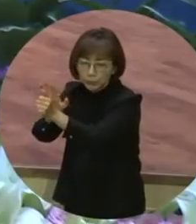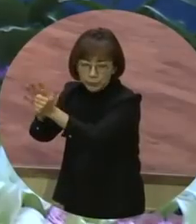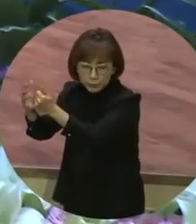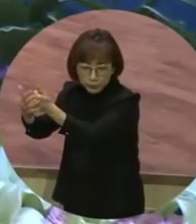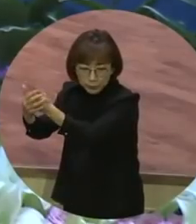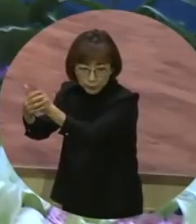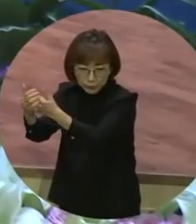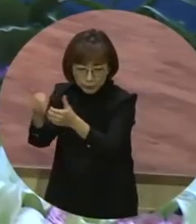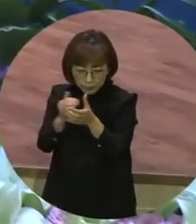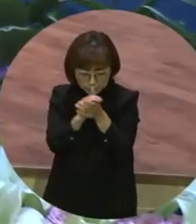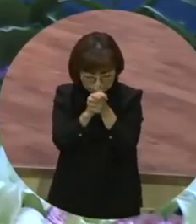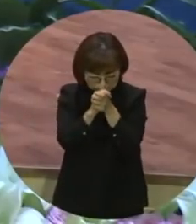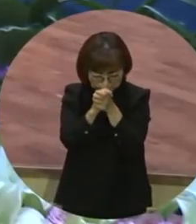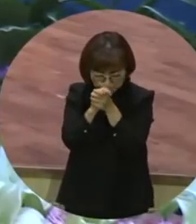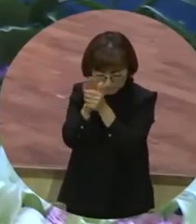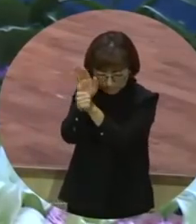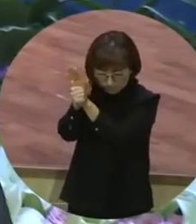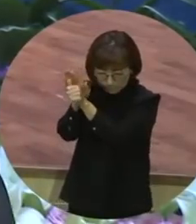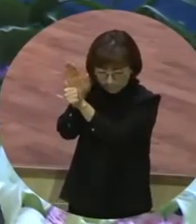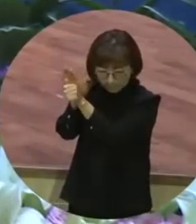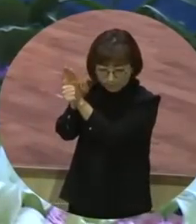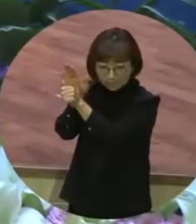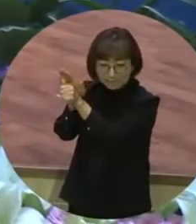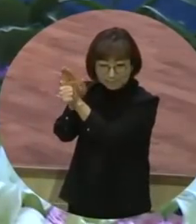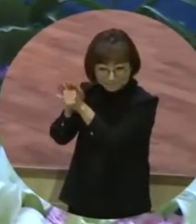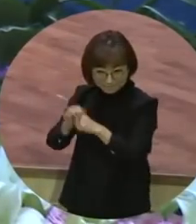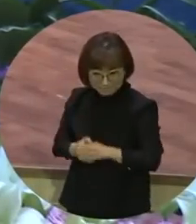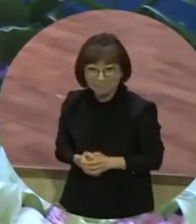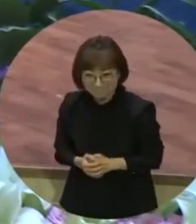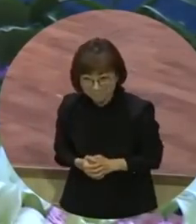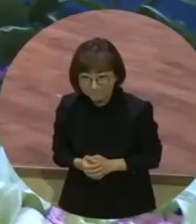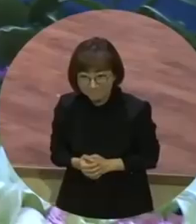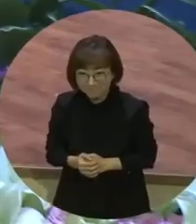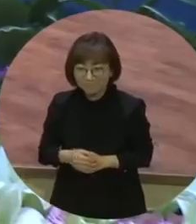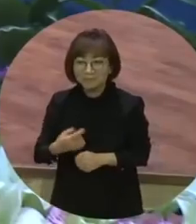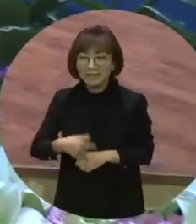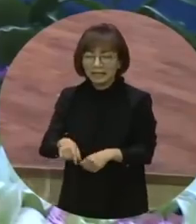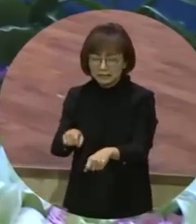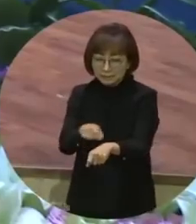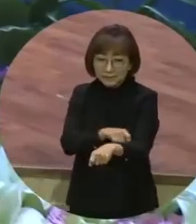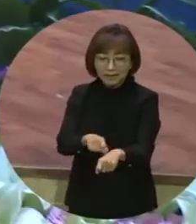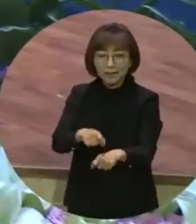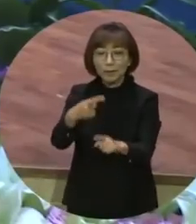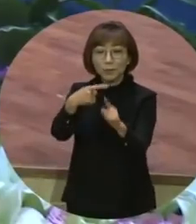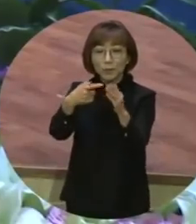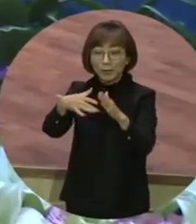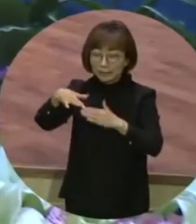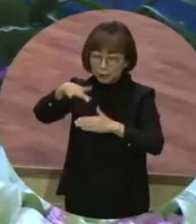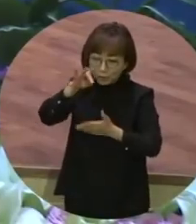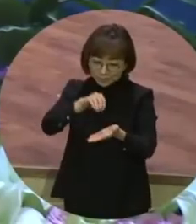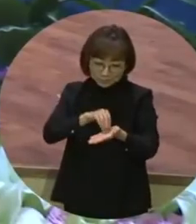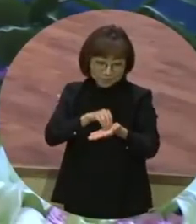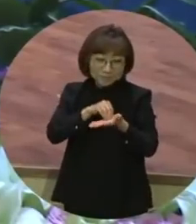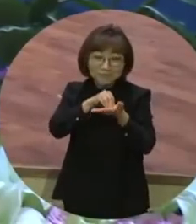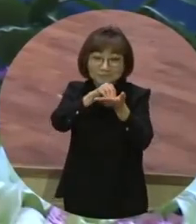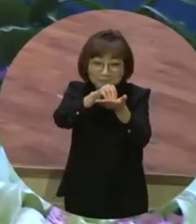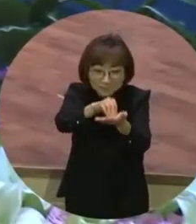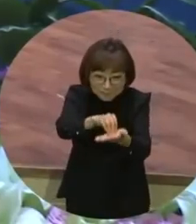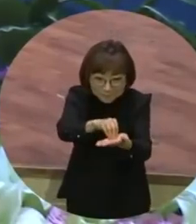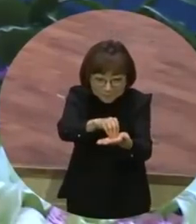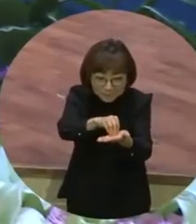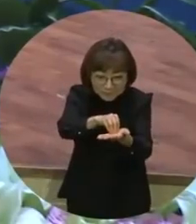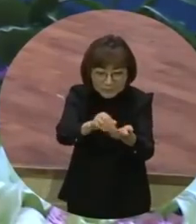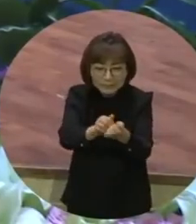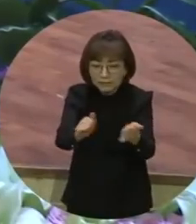하나님 앞에서 기도. 특별히 새 가족이 오면, 우리 사역자들이 보면요, 새 가족이 오고 새 가족이 오게 됩니다. 새